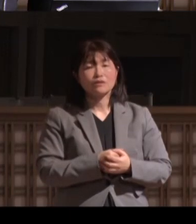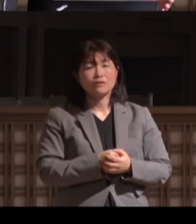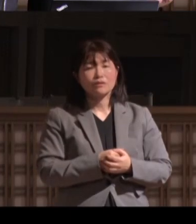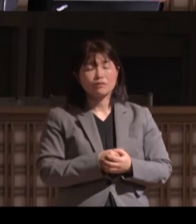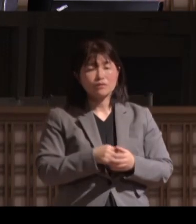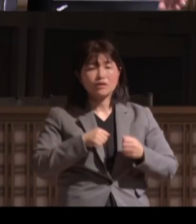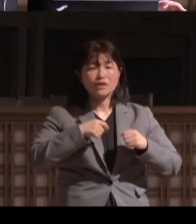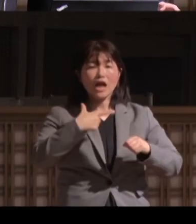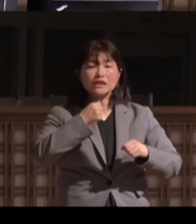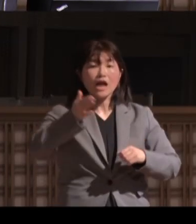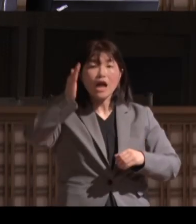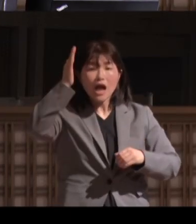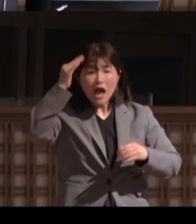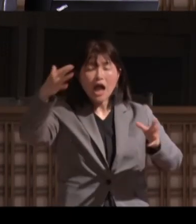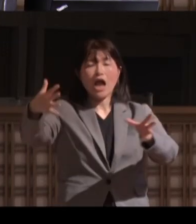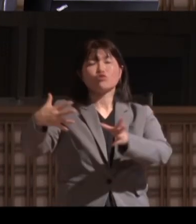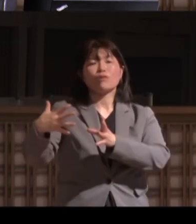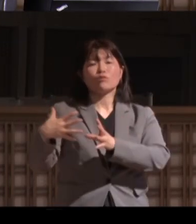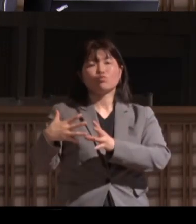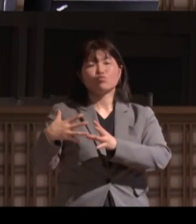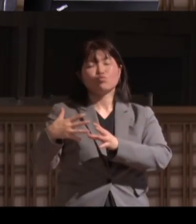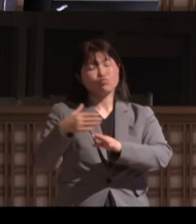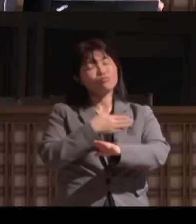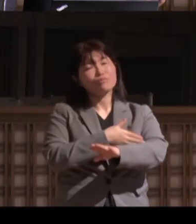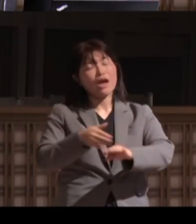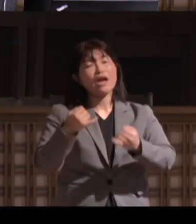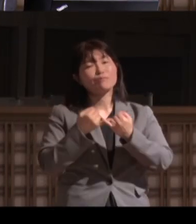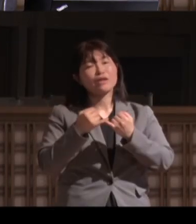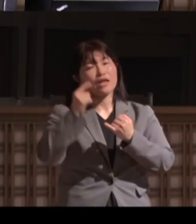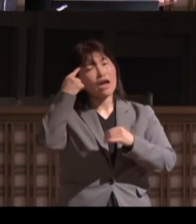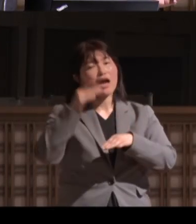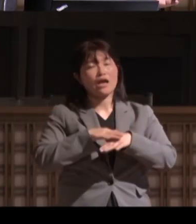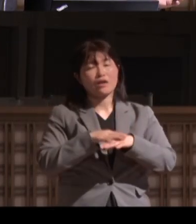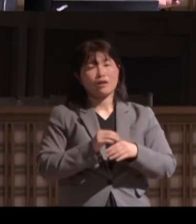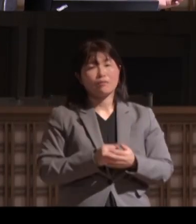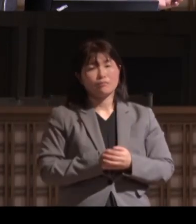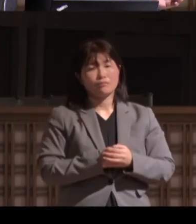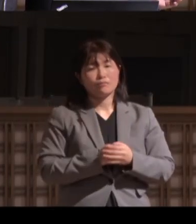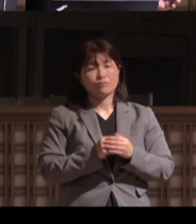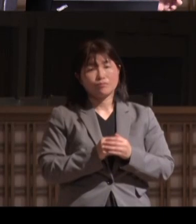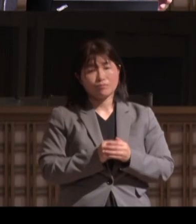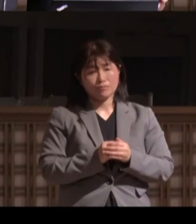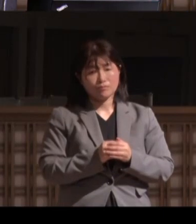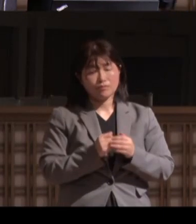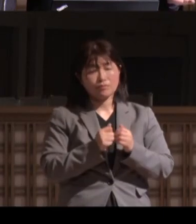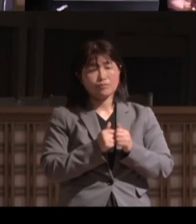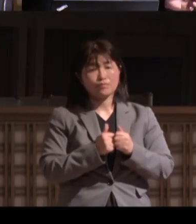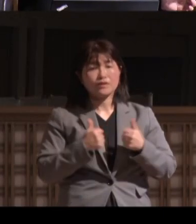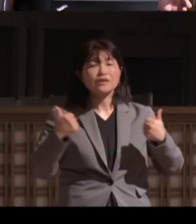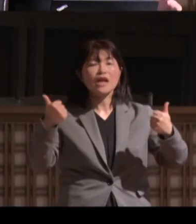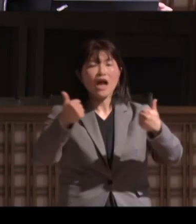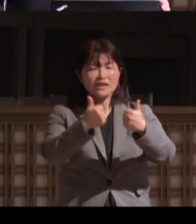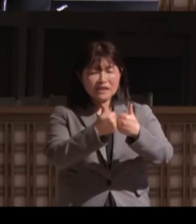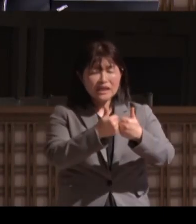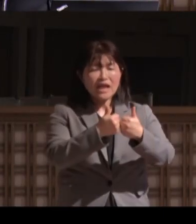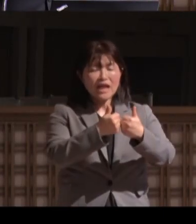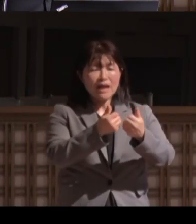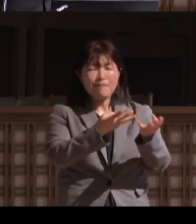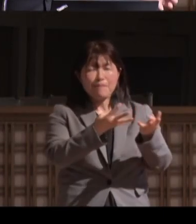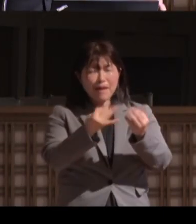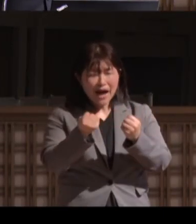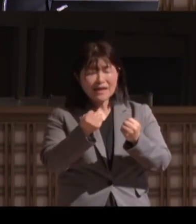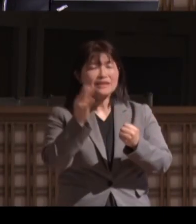止まれこの後何度も出させていただきますがえ男性中心がいけないわけじゃないんですけど